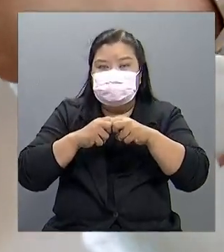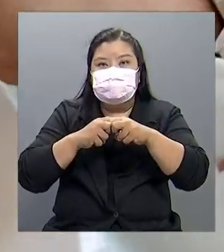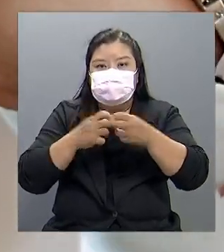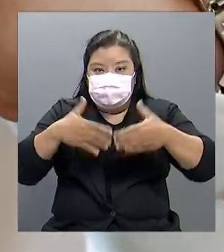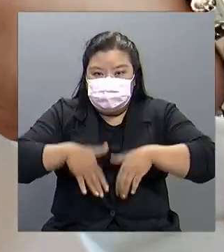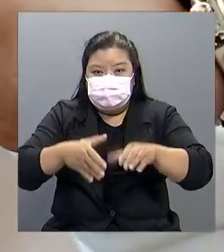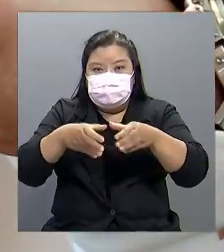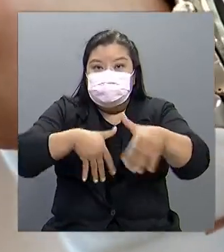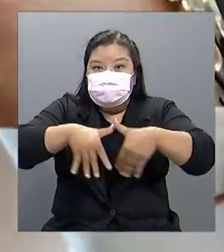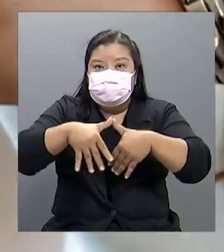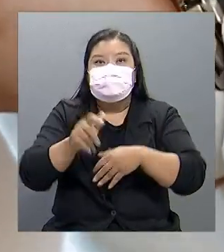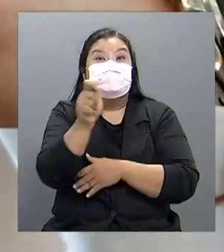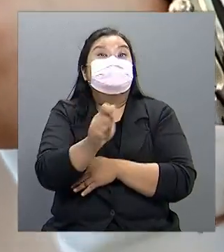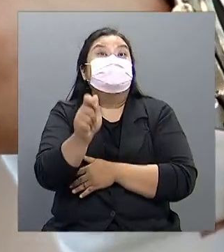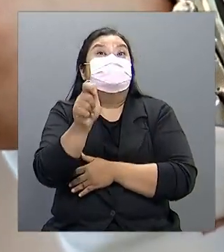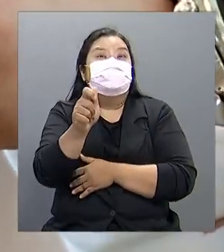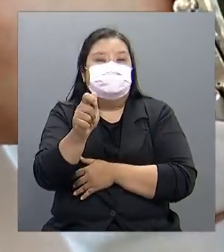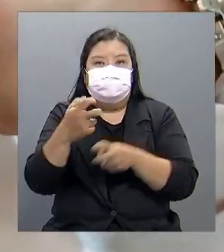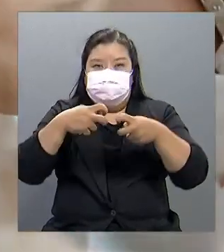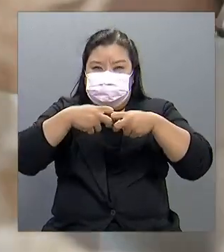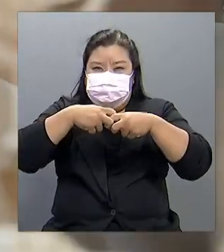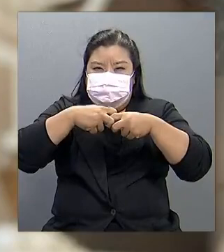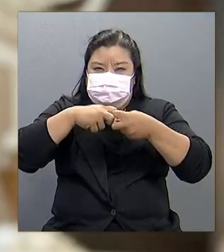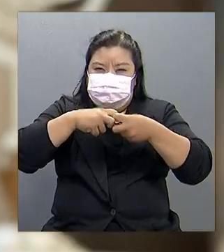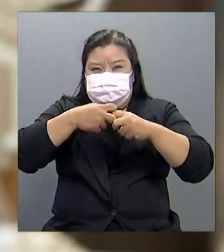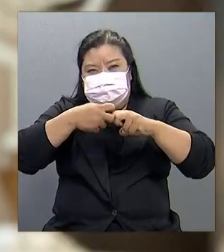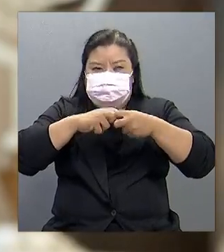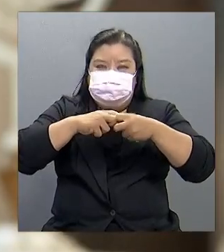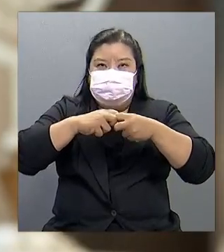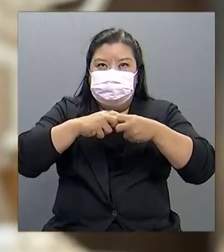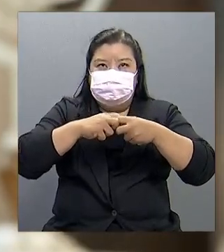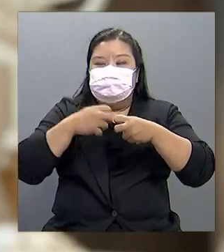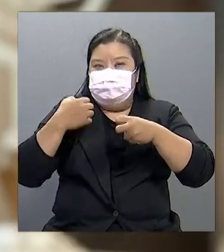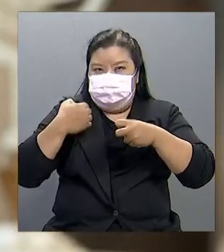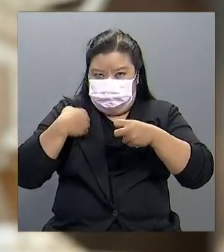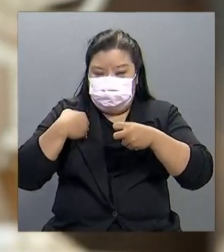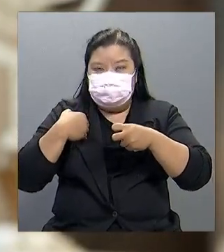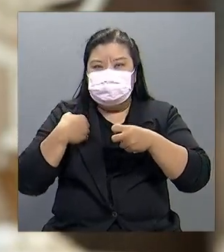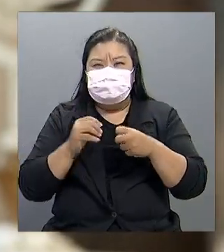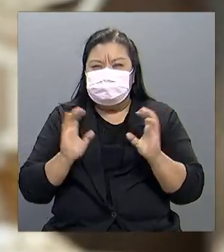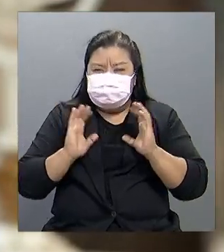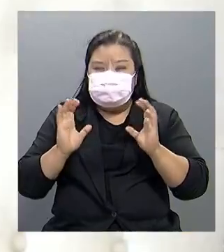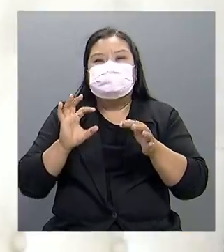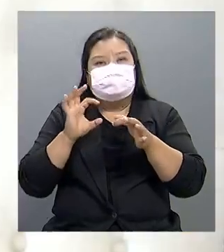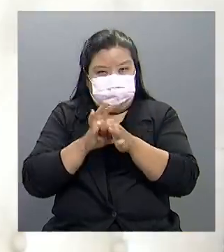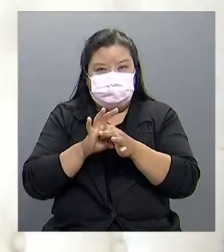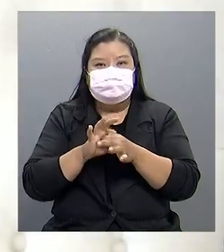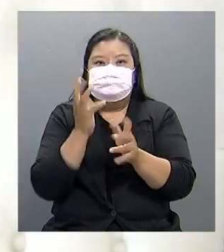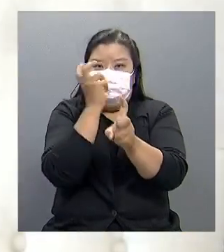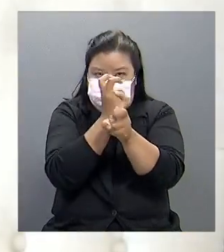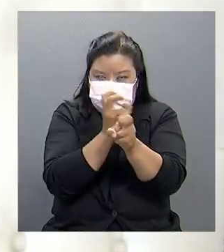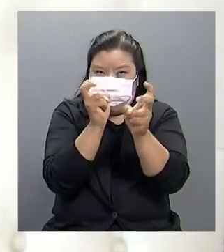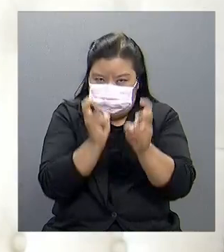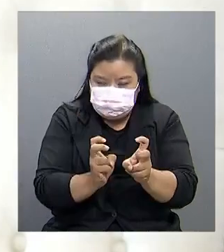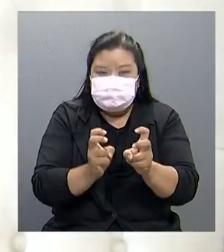จึงทำให้ข้อสะโพกไม่ค่อยเสื่อมเท่าไหร ่เสื่อมที่เข่าและเสื่อมที่กระดูกสันหลังมากกว่า ใช่แล้วถูกต้องและส่วนใหญ่พอเข่าเสื่อม